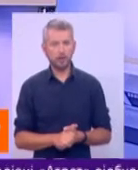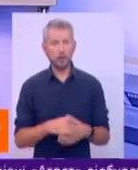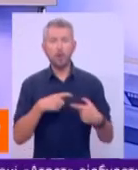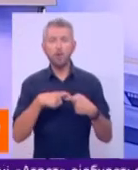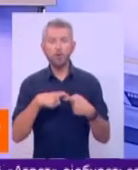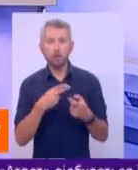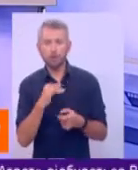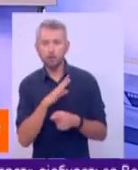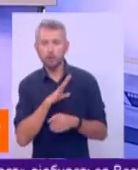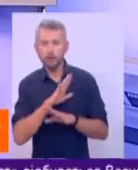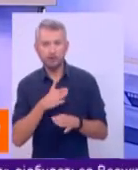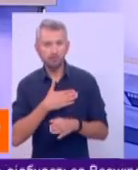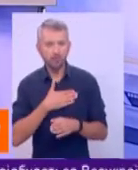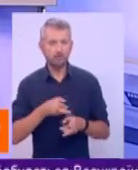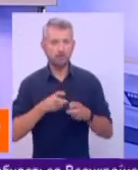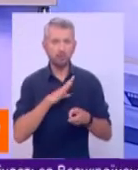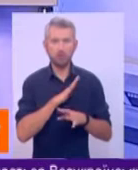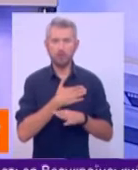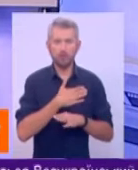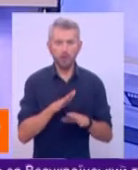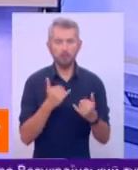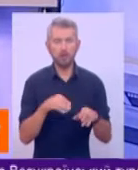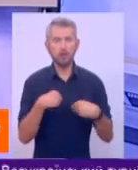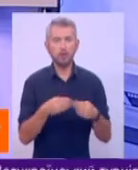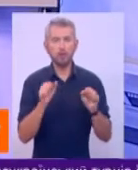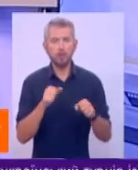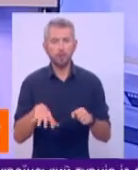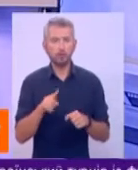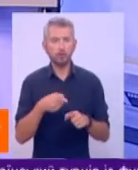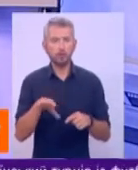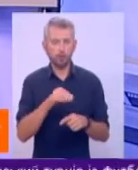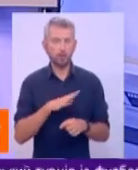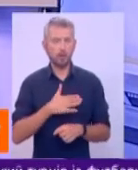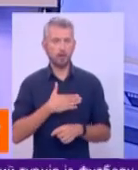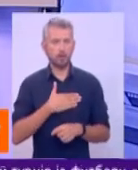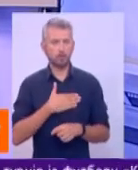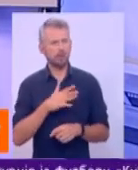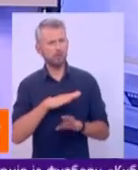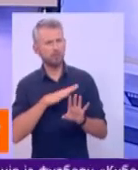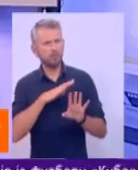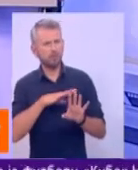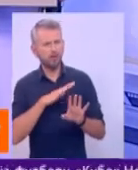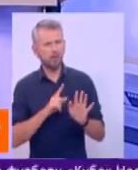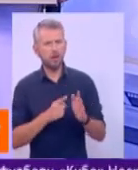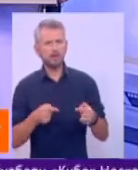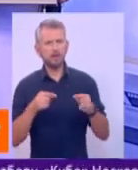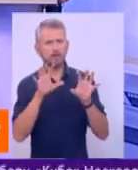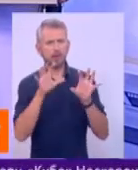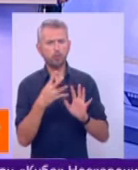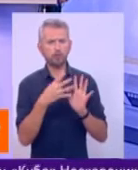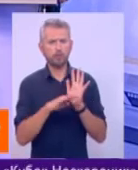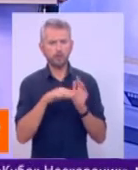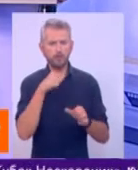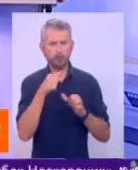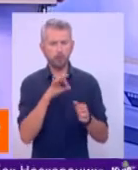Коммуникации были не наши, лифты были не наши. Сейчас же дается возможность, чтобы это все стало наше, общее, да? Подождите, по-моему, согласно закону 94-го